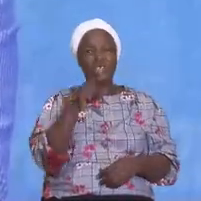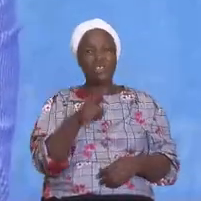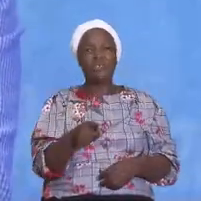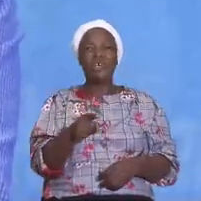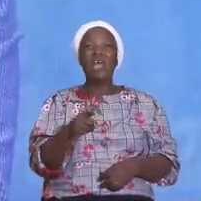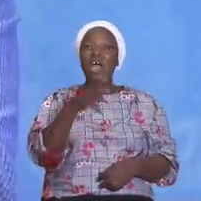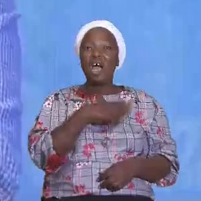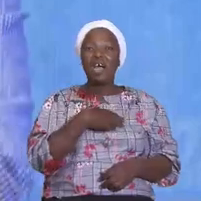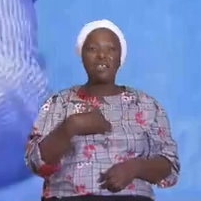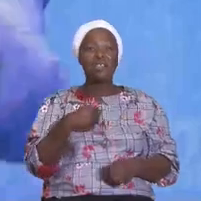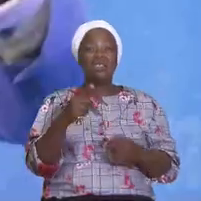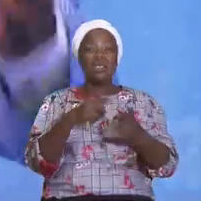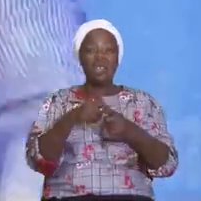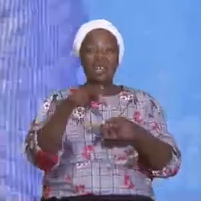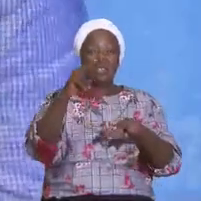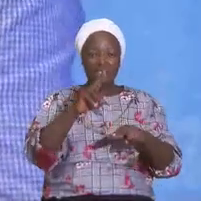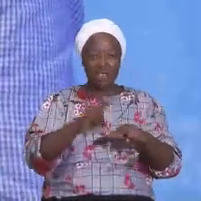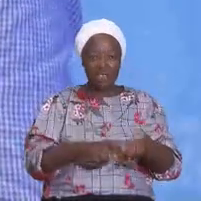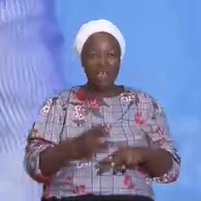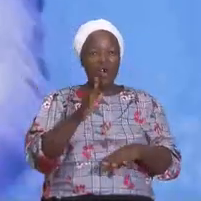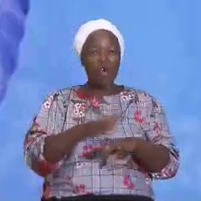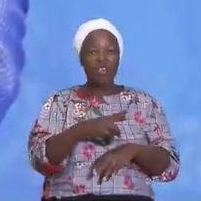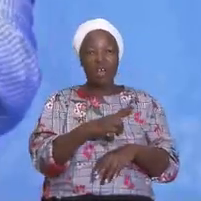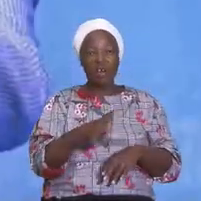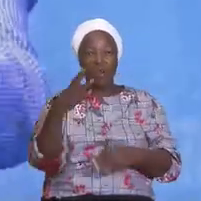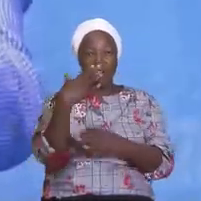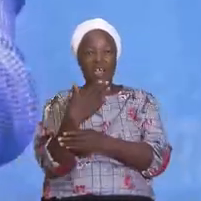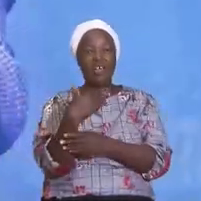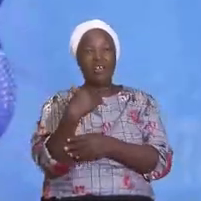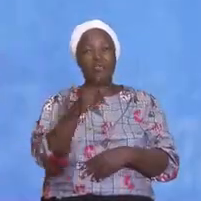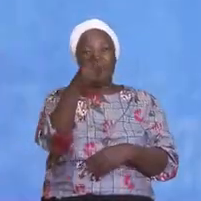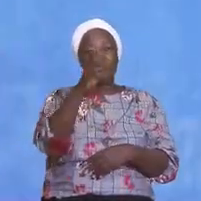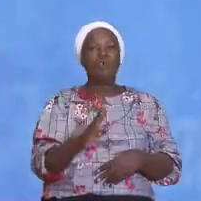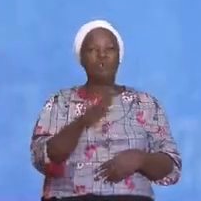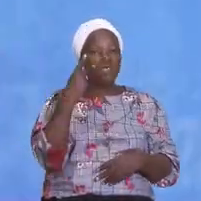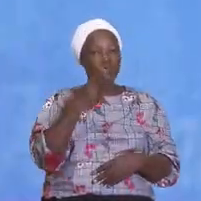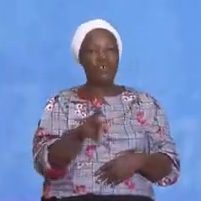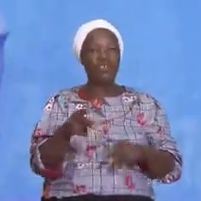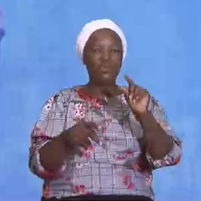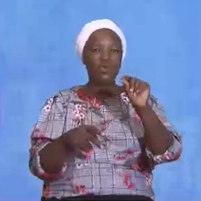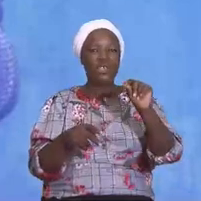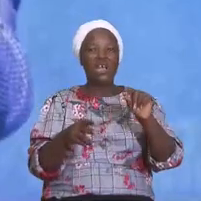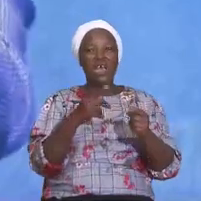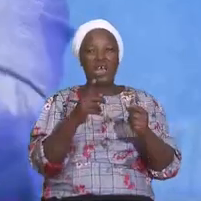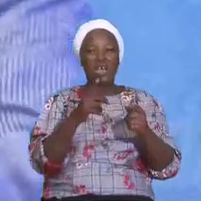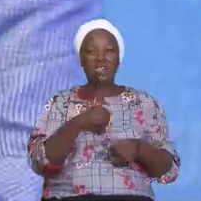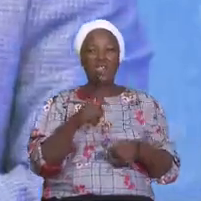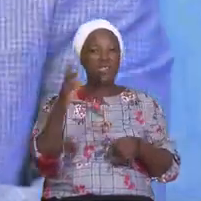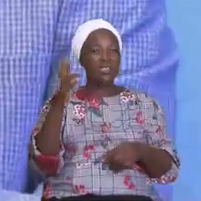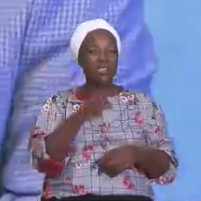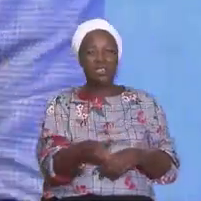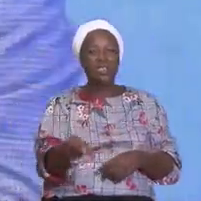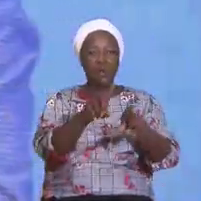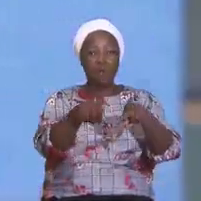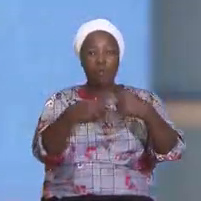Ma présence est là avec vous. Je ne vais jamais vous abandonner. Et il s'assit à la droite